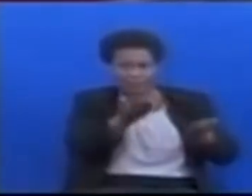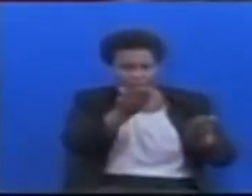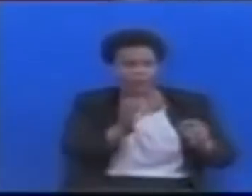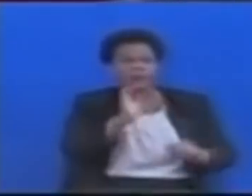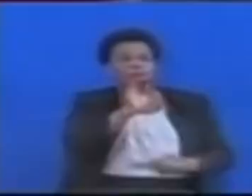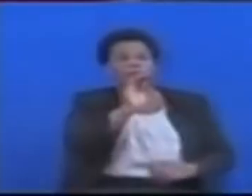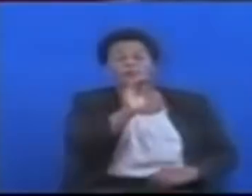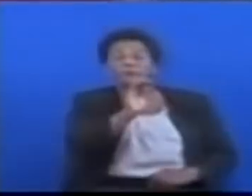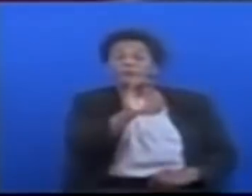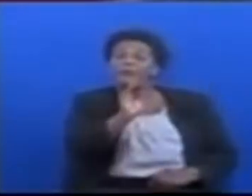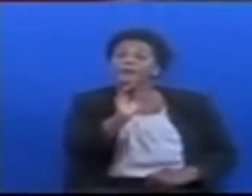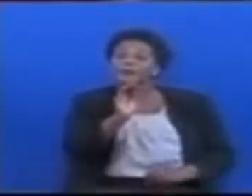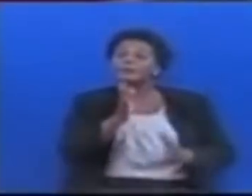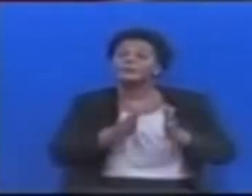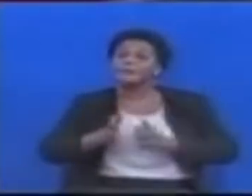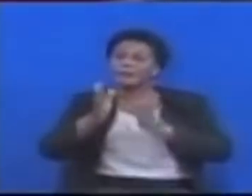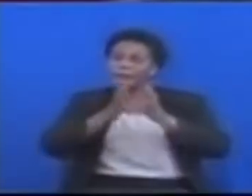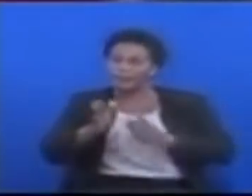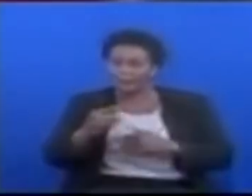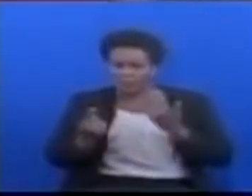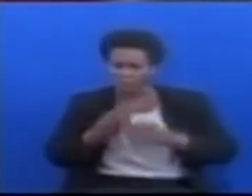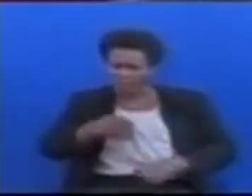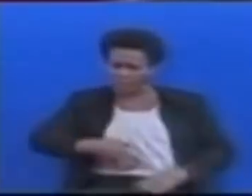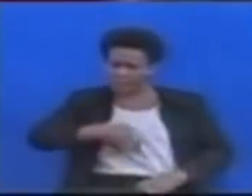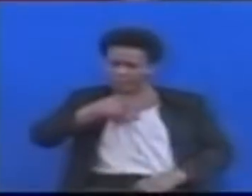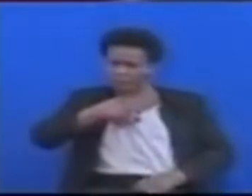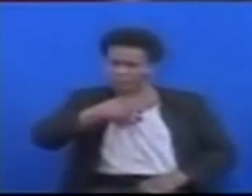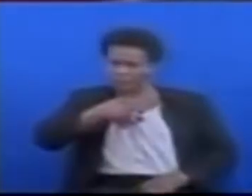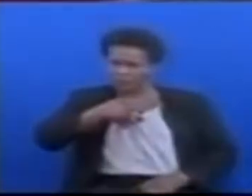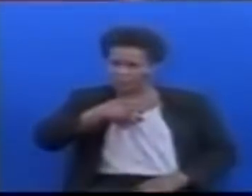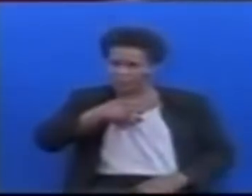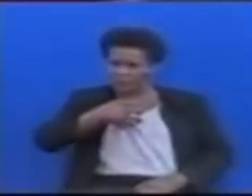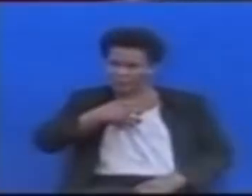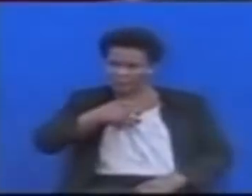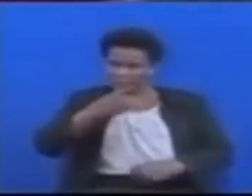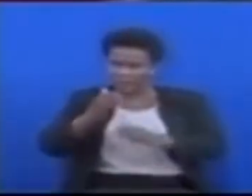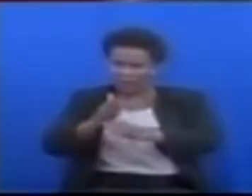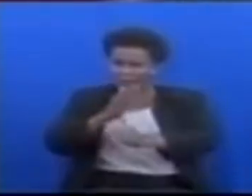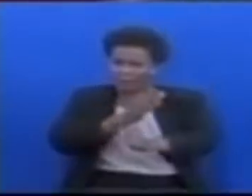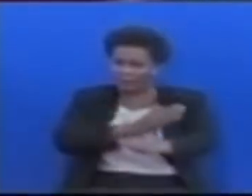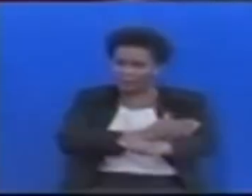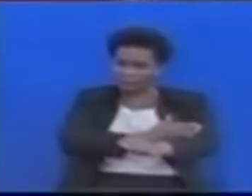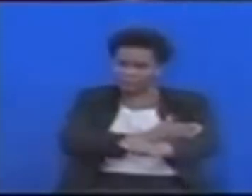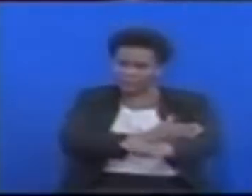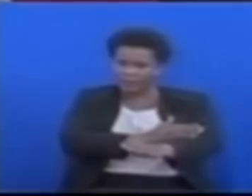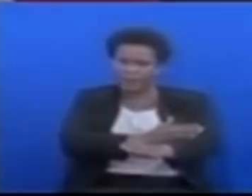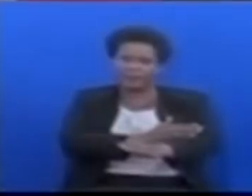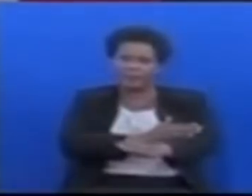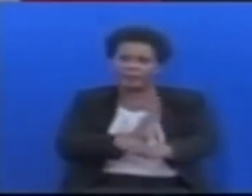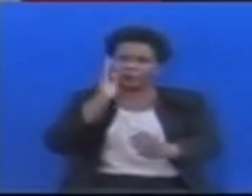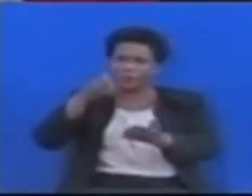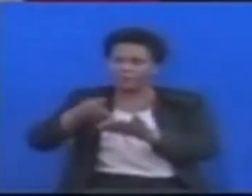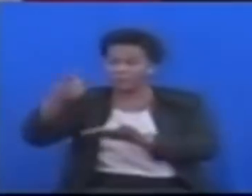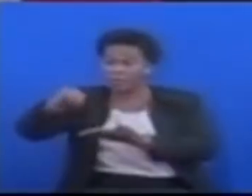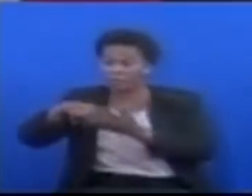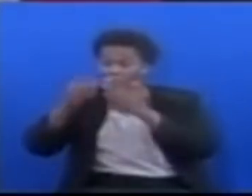ajiandae ili atakapopata dharura kabla hajafika katika kituo cha kutoa huduma ya afya, endapo atapata dharura basi awe na